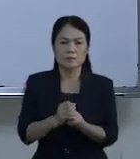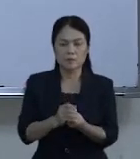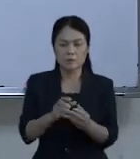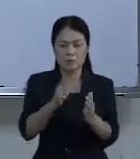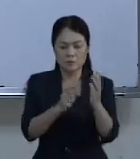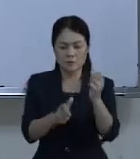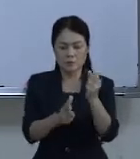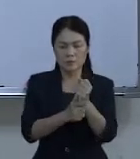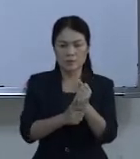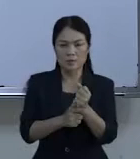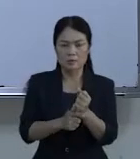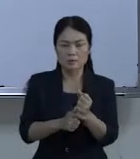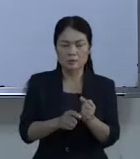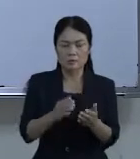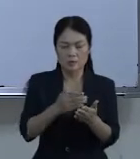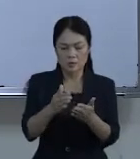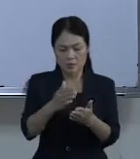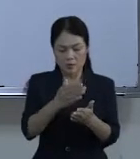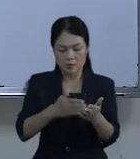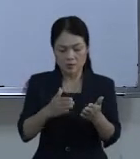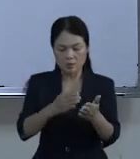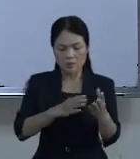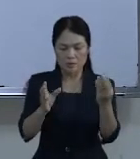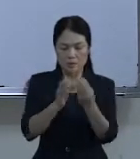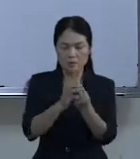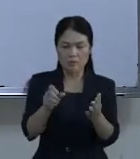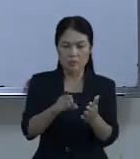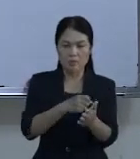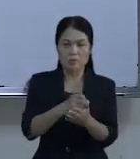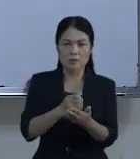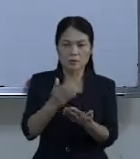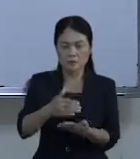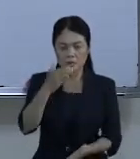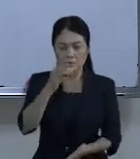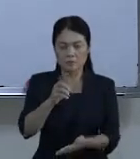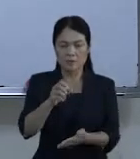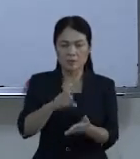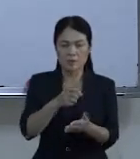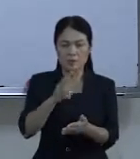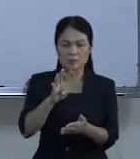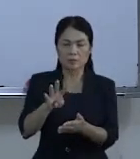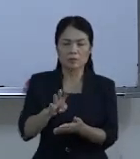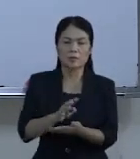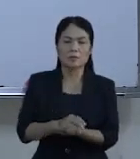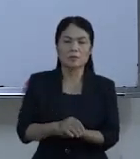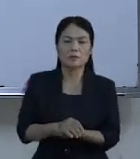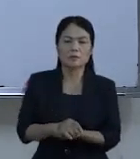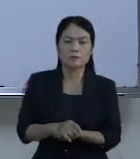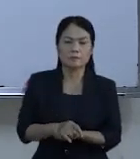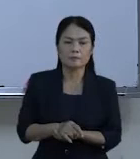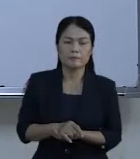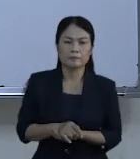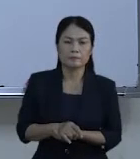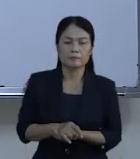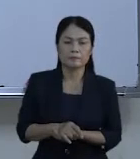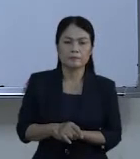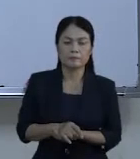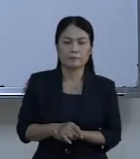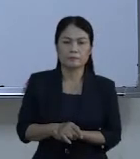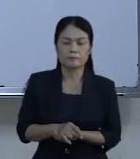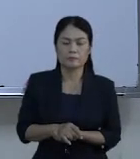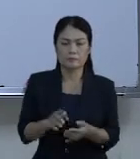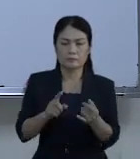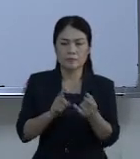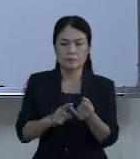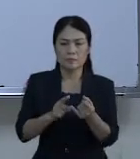chuyên rõ ca một cốt chấm chùm nuồn nó tùm qua tí tí buồn là con ná và hay chỉ